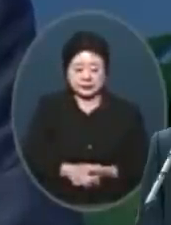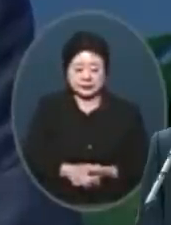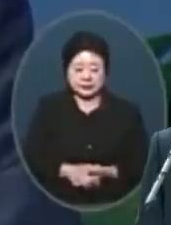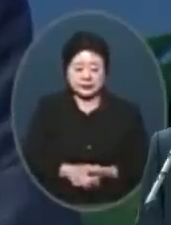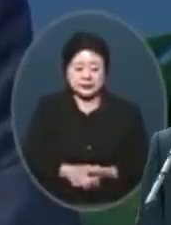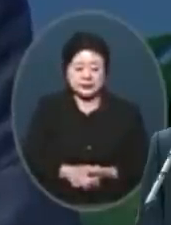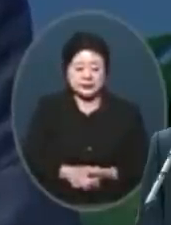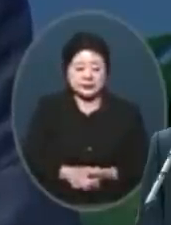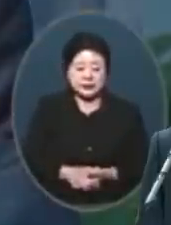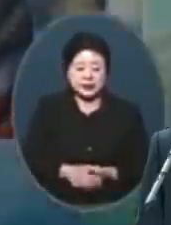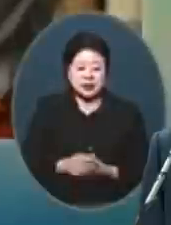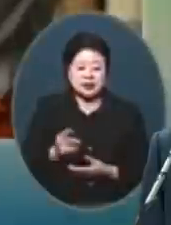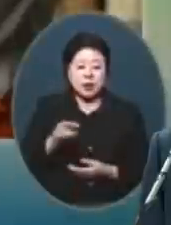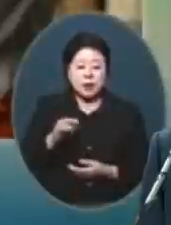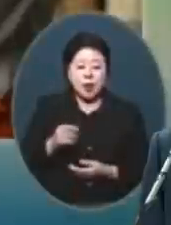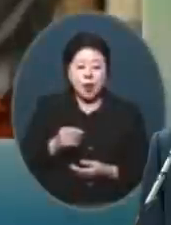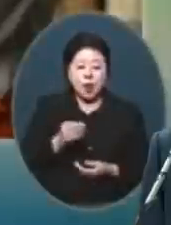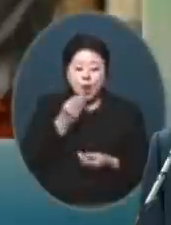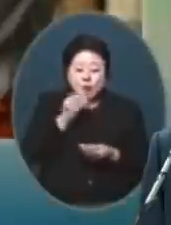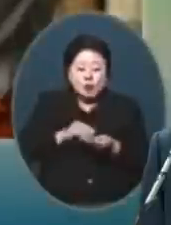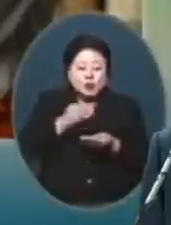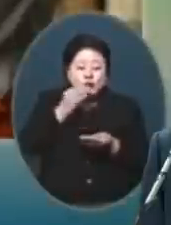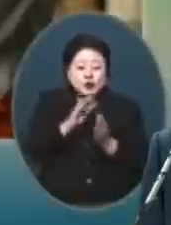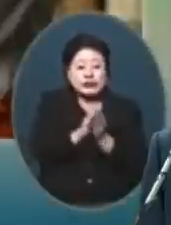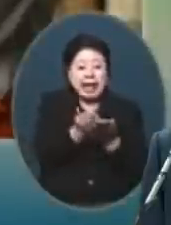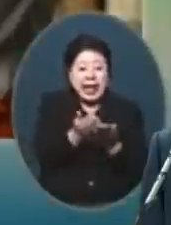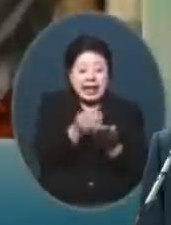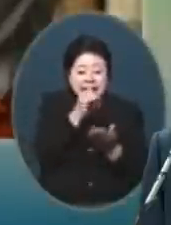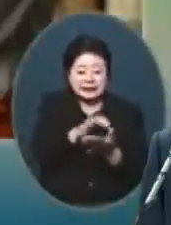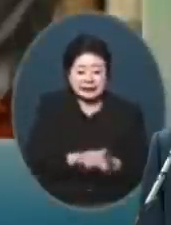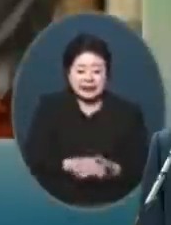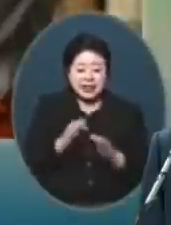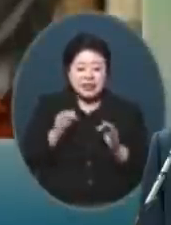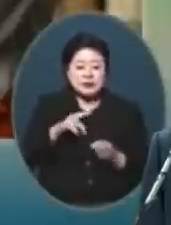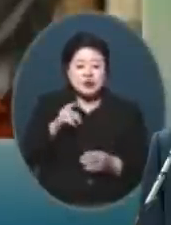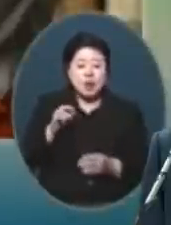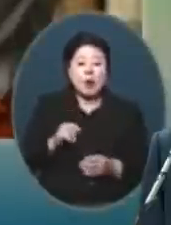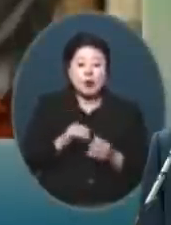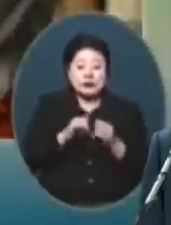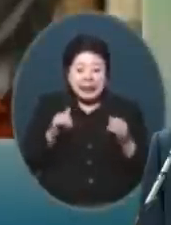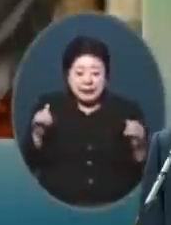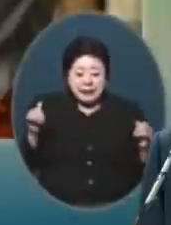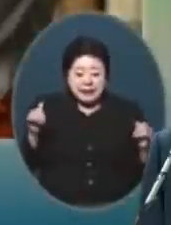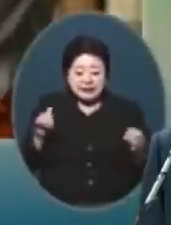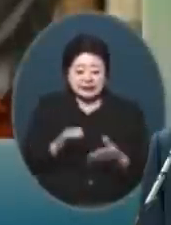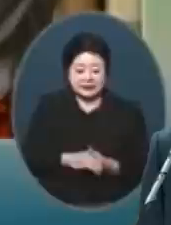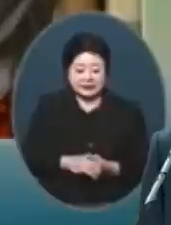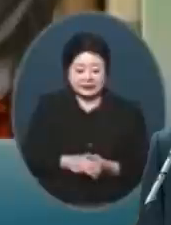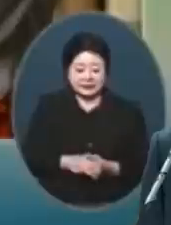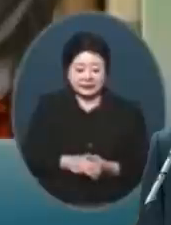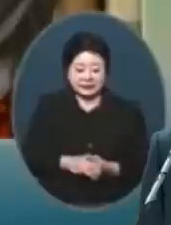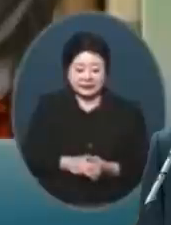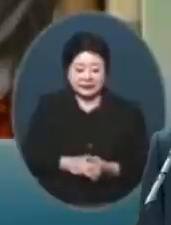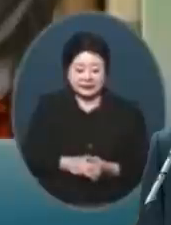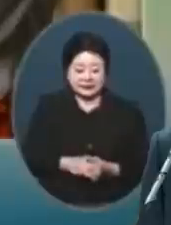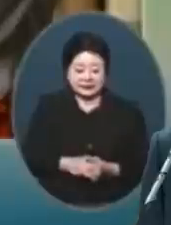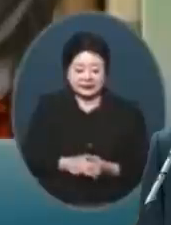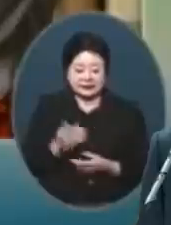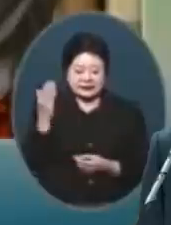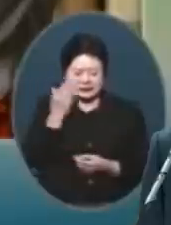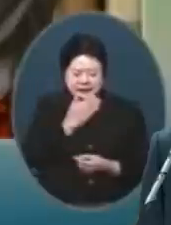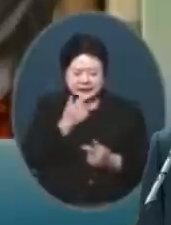1억 신화라는 책이 나와 있었죠. 김석봉 씨가 대표로 그는 신실한